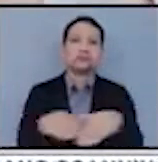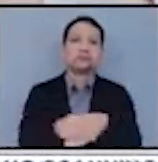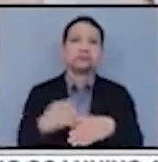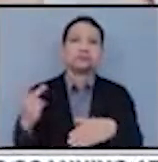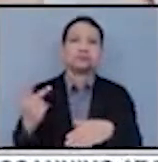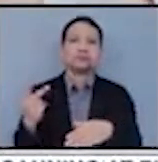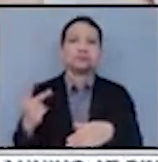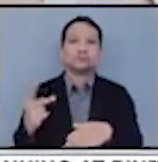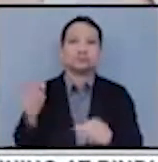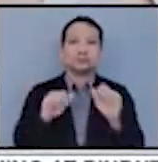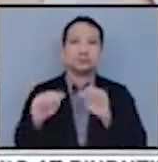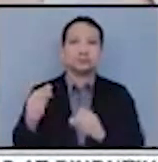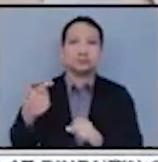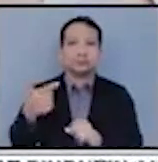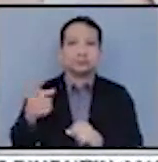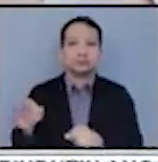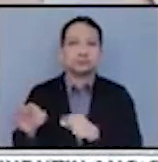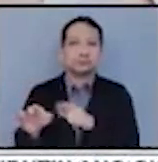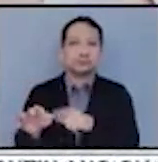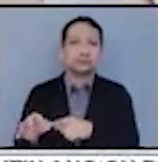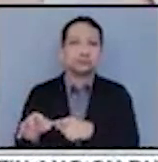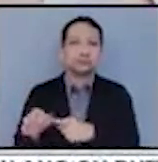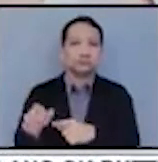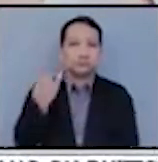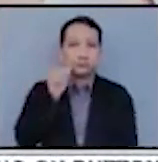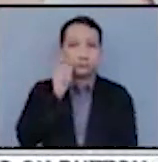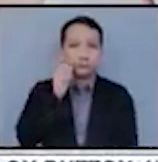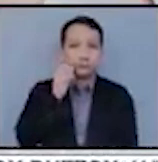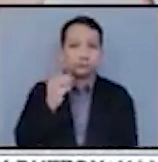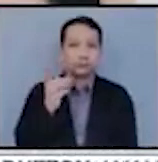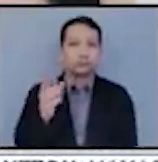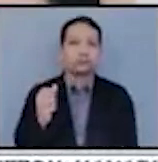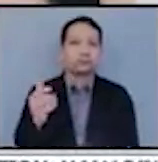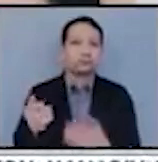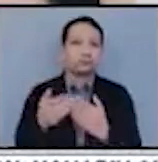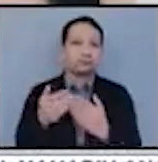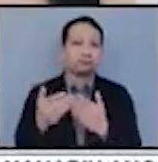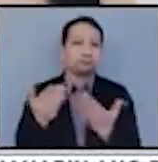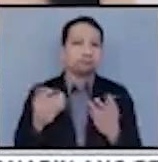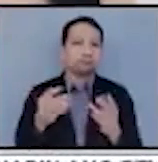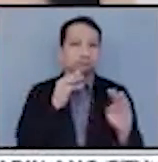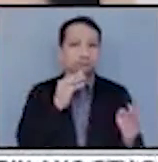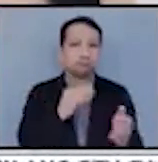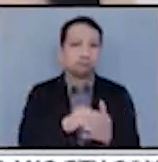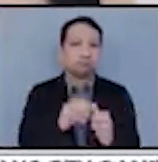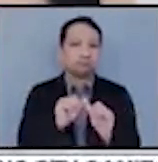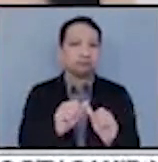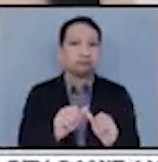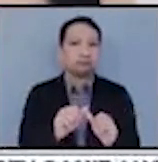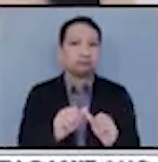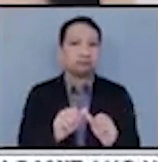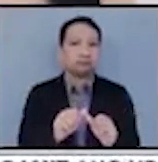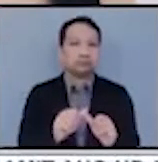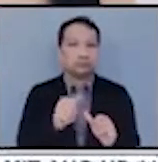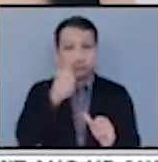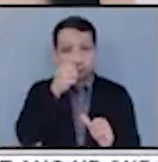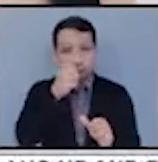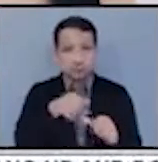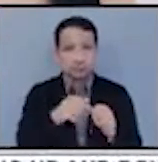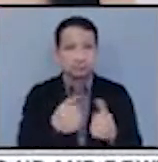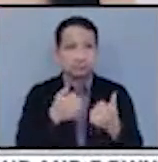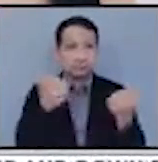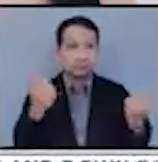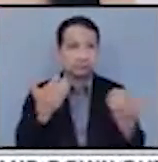na girlfriend na si Lee Dain. Simple lang ang naging mensahe ni Lee Seun Gi sa kanyang letter nang inanunsyo nila ang